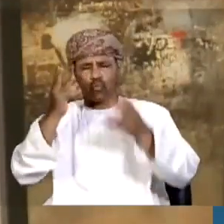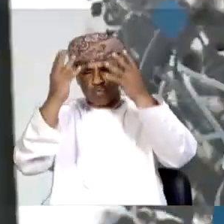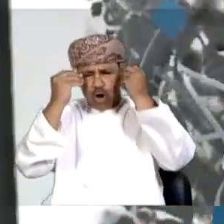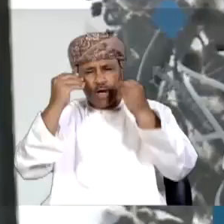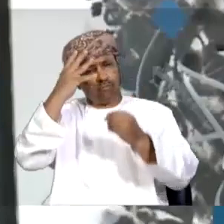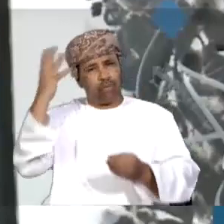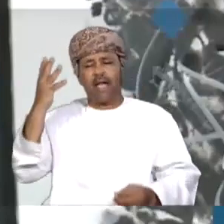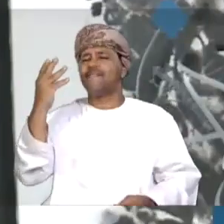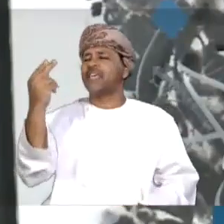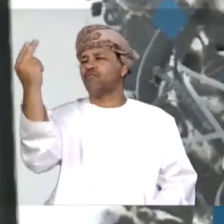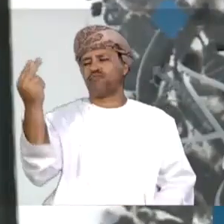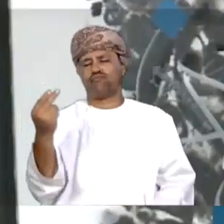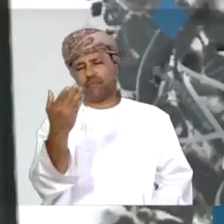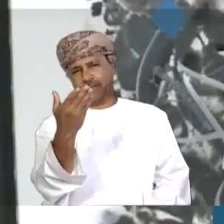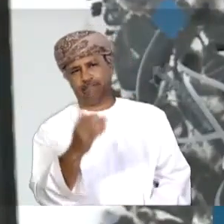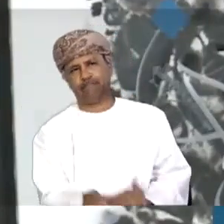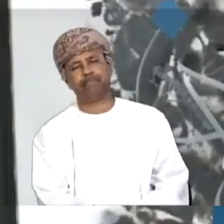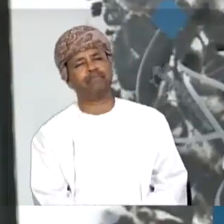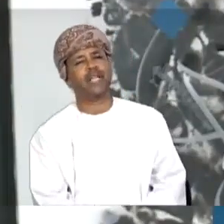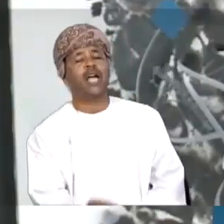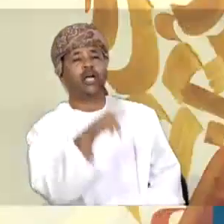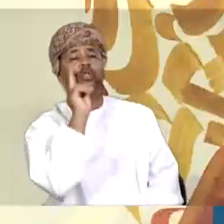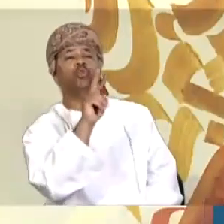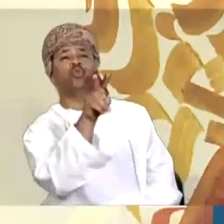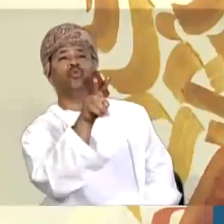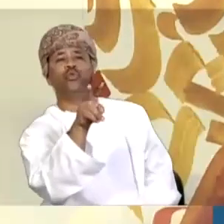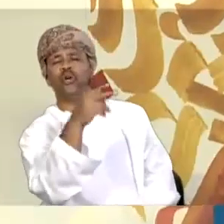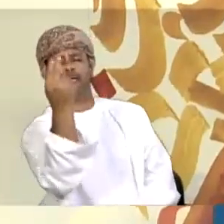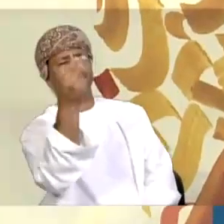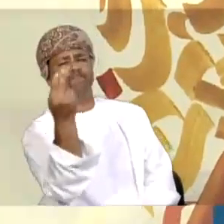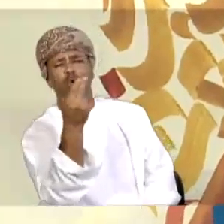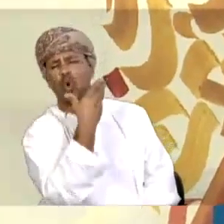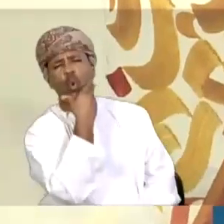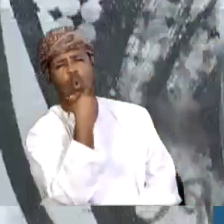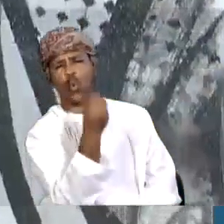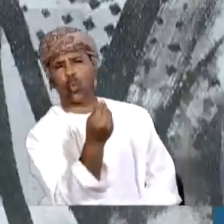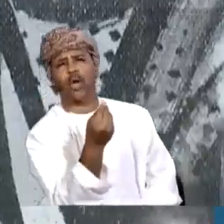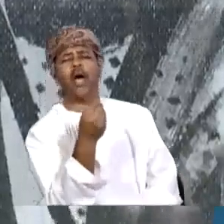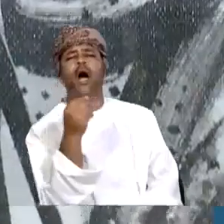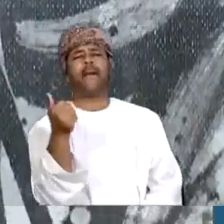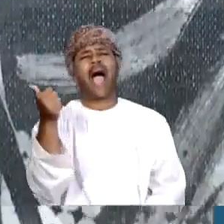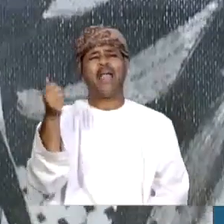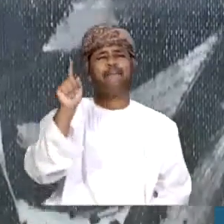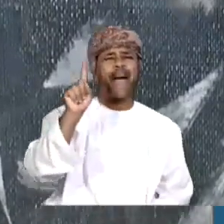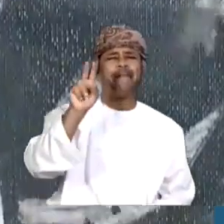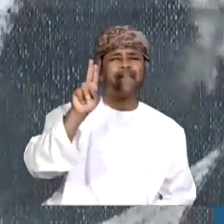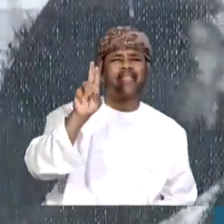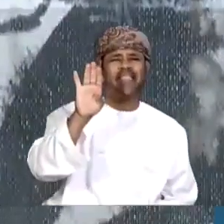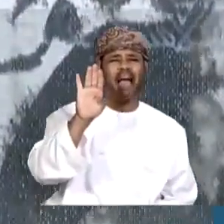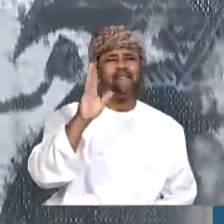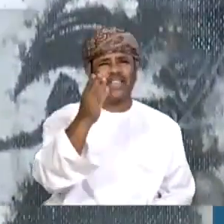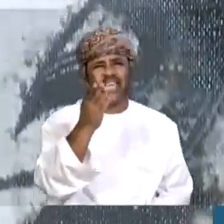معاصرة. وفي هذه الزاوية أعمال فنية على شكل حروف تمثل